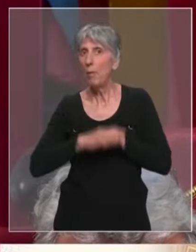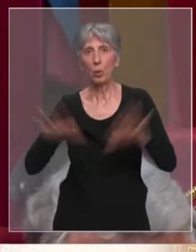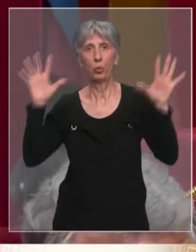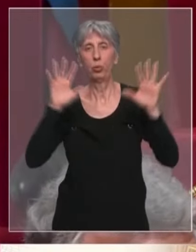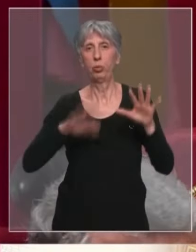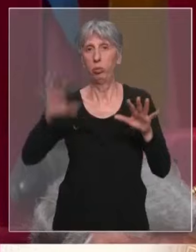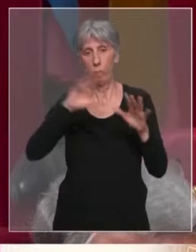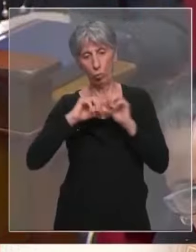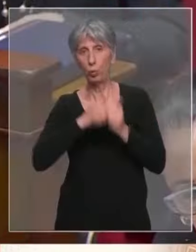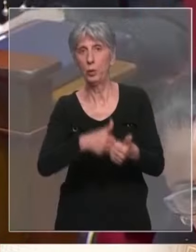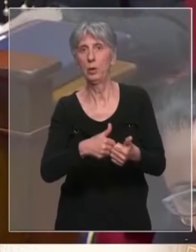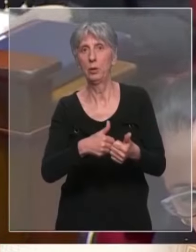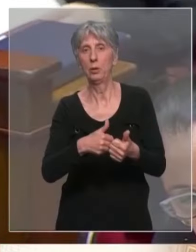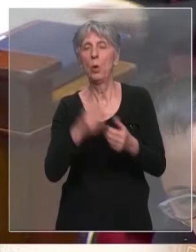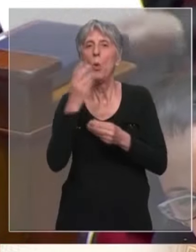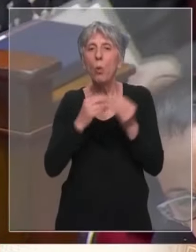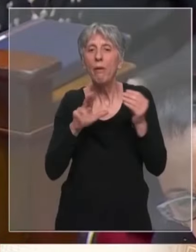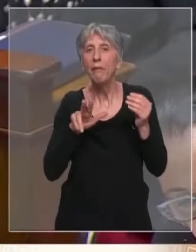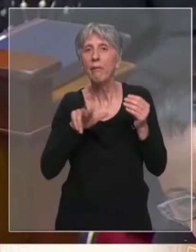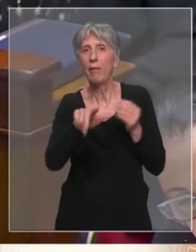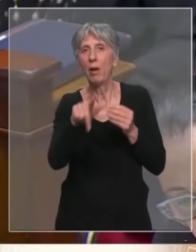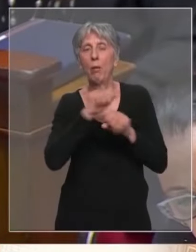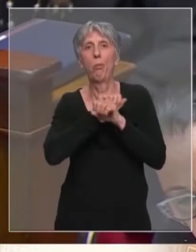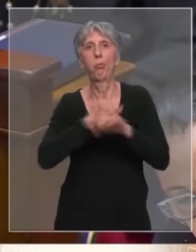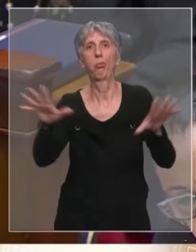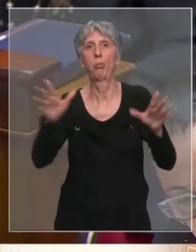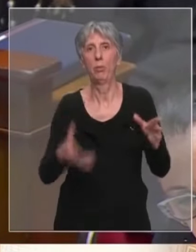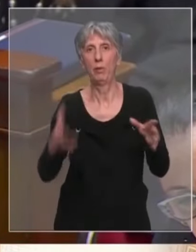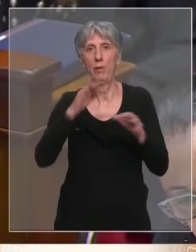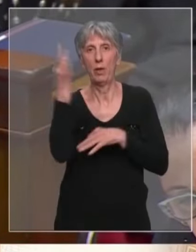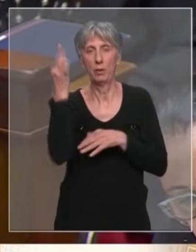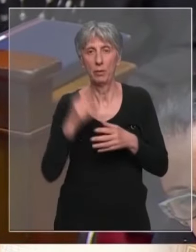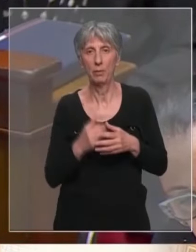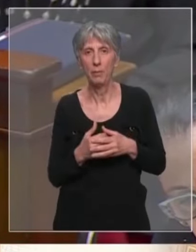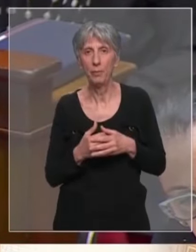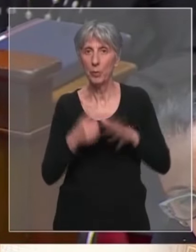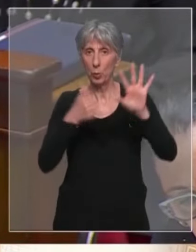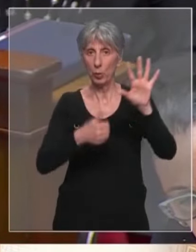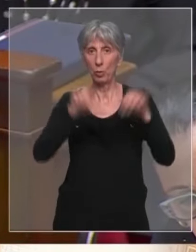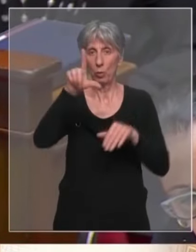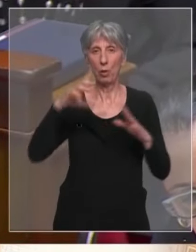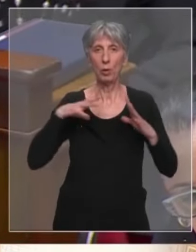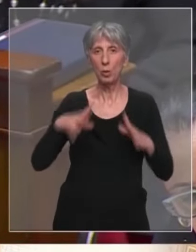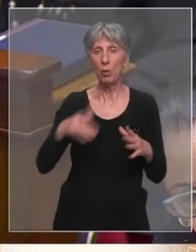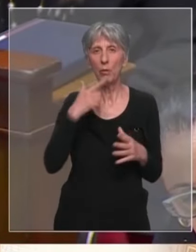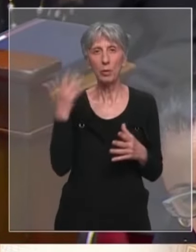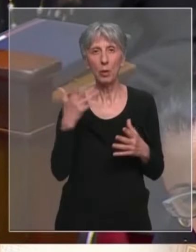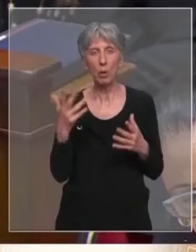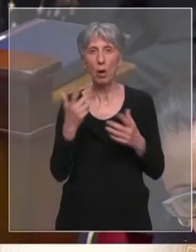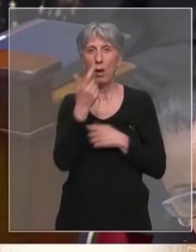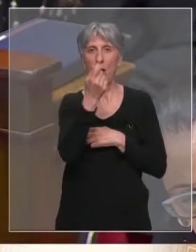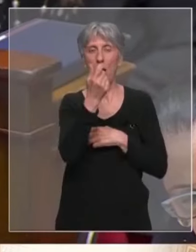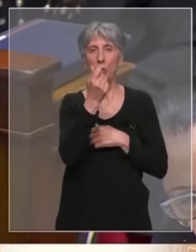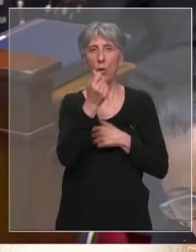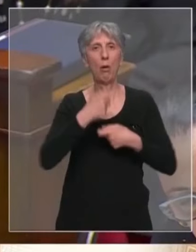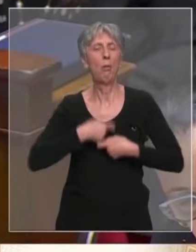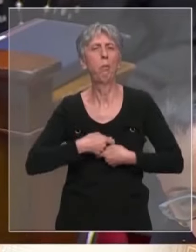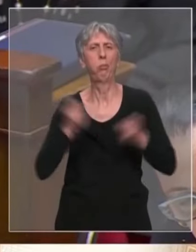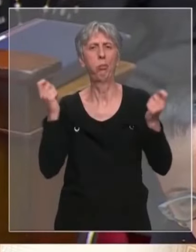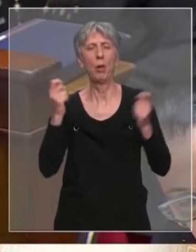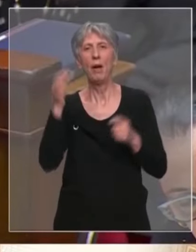le terrain ou sur le point de l'être. 62 engagements, ce sont très concrètement de l'argent qui descend dans les cours de ferme